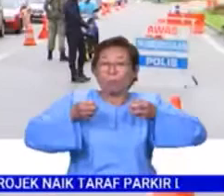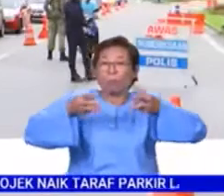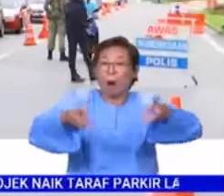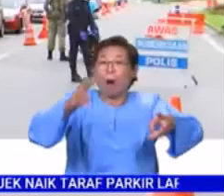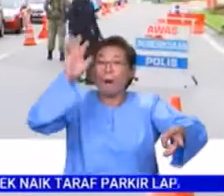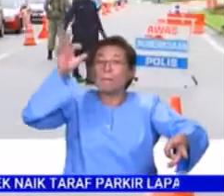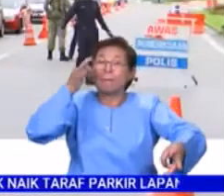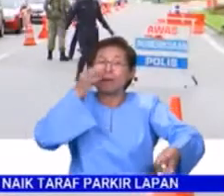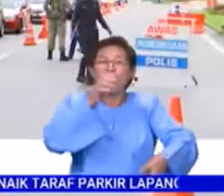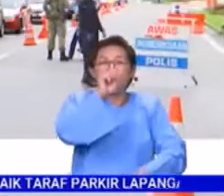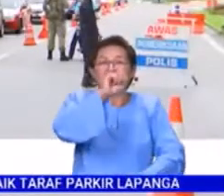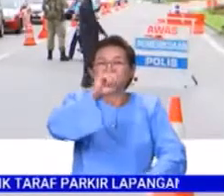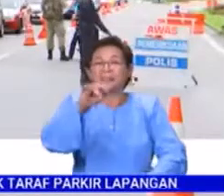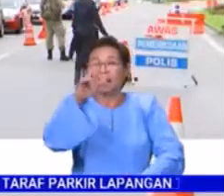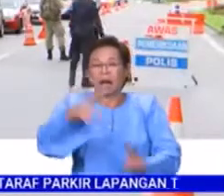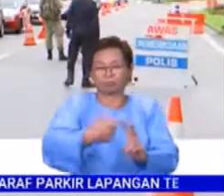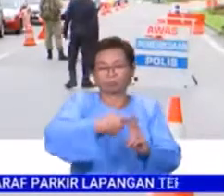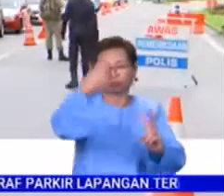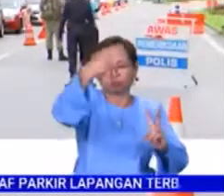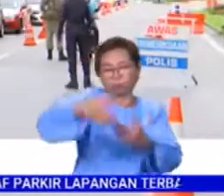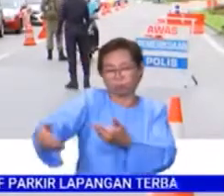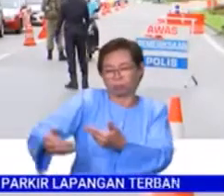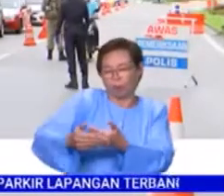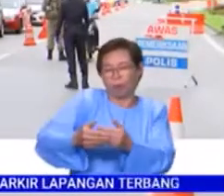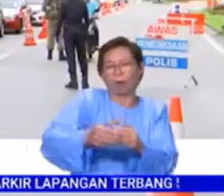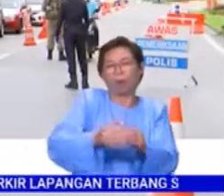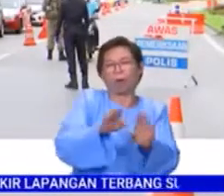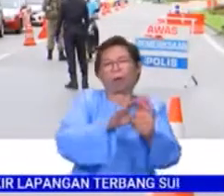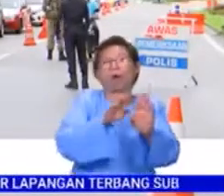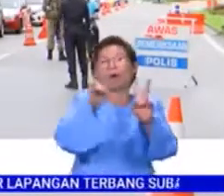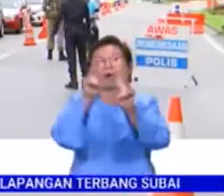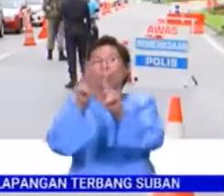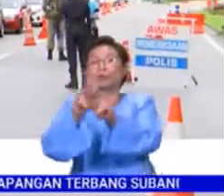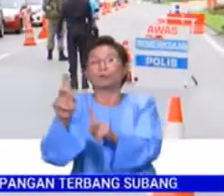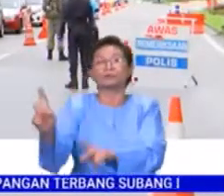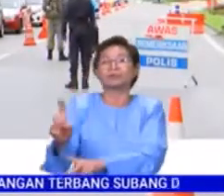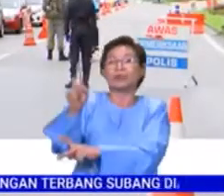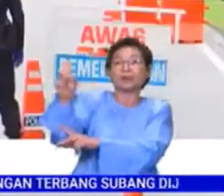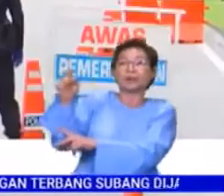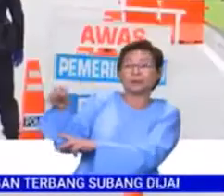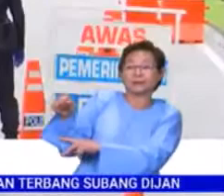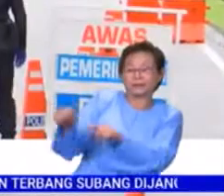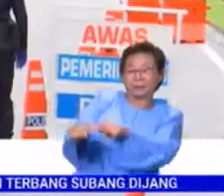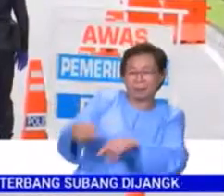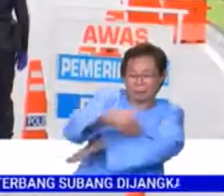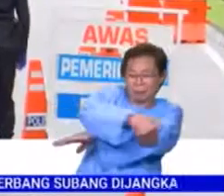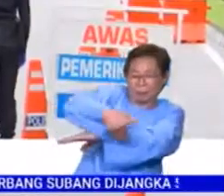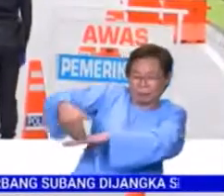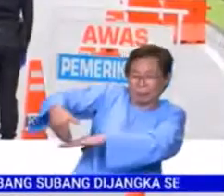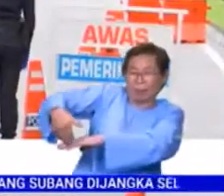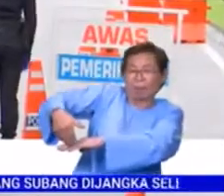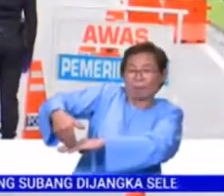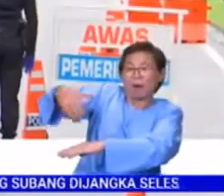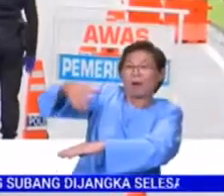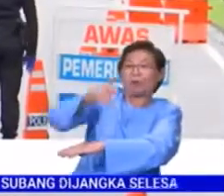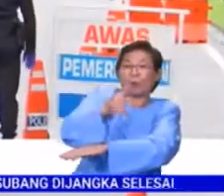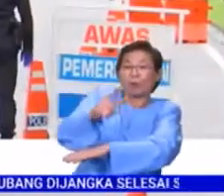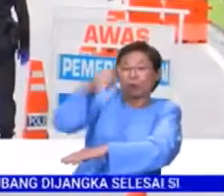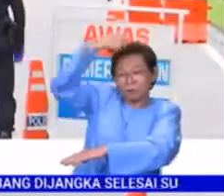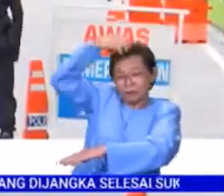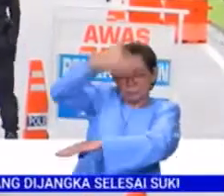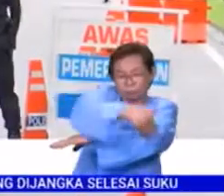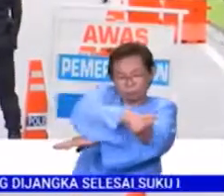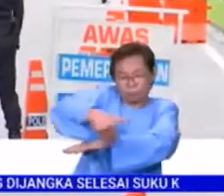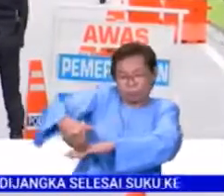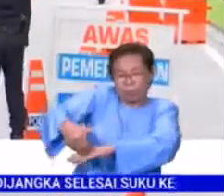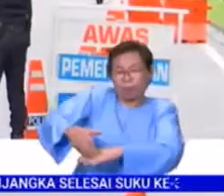Persekutuan, SJR bertempat berdekatan pintu gerbang Kota Darul Ehsan, lokasi sempadan Kuala Lumpur, Selangor.